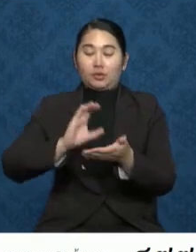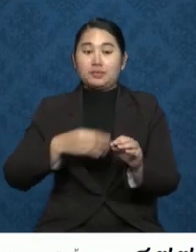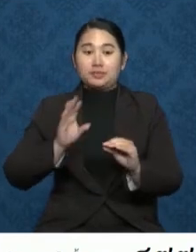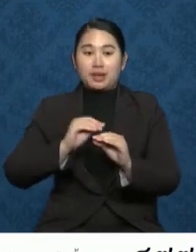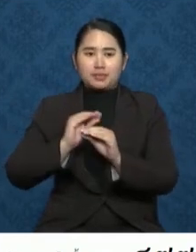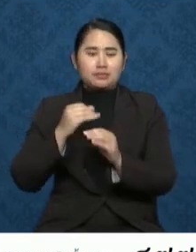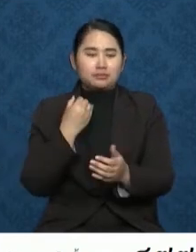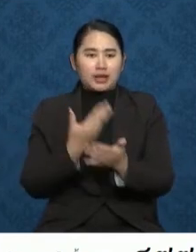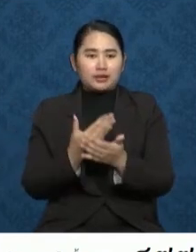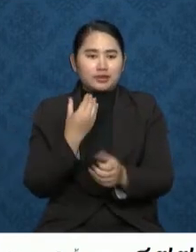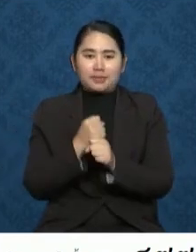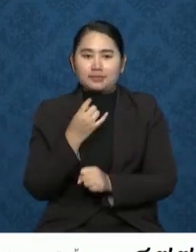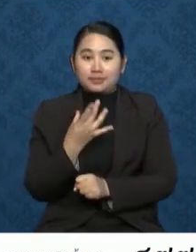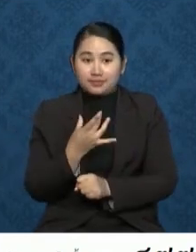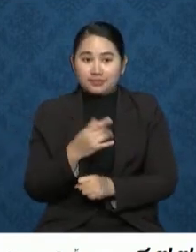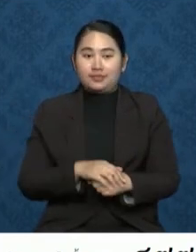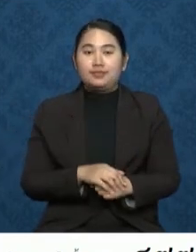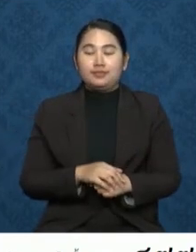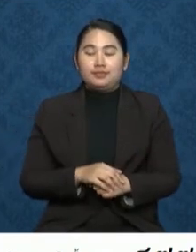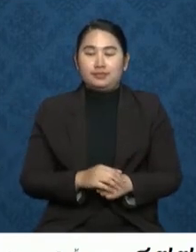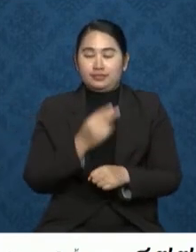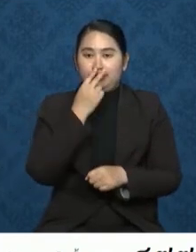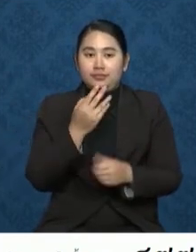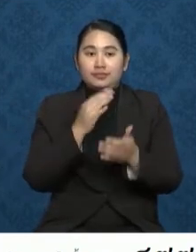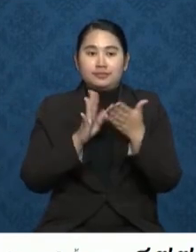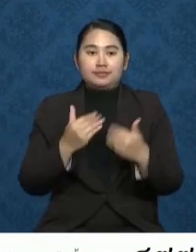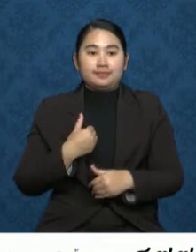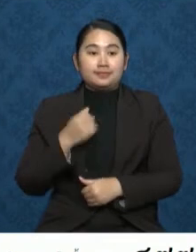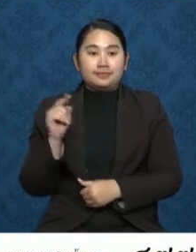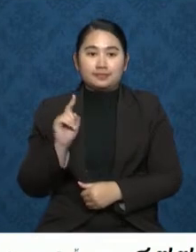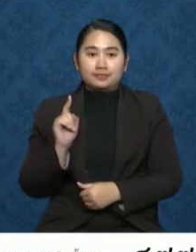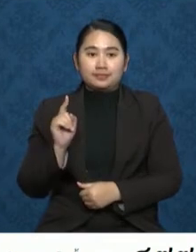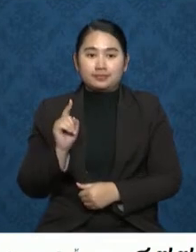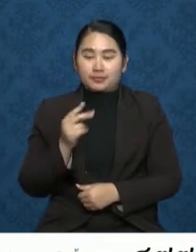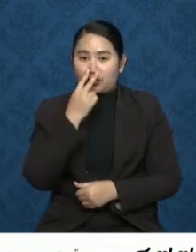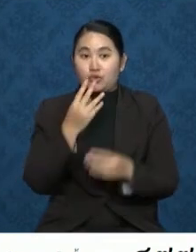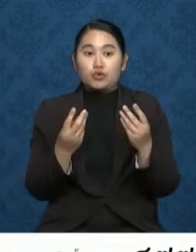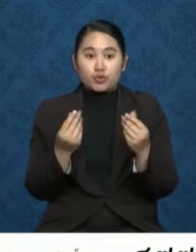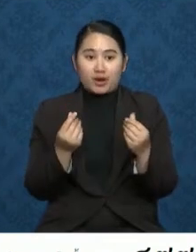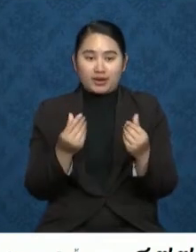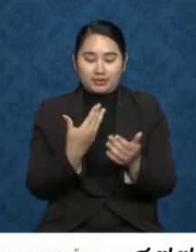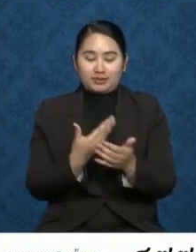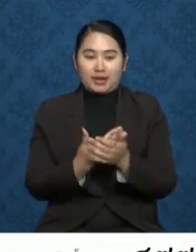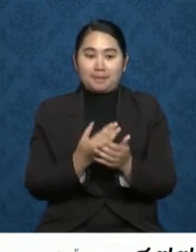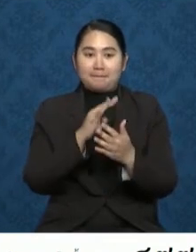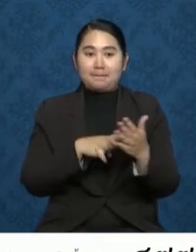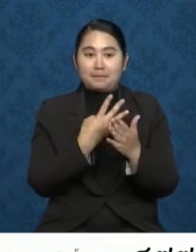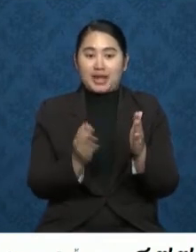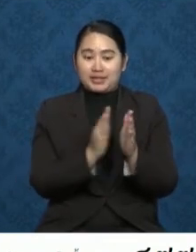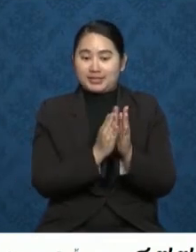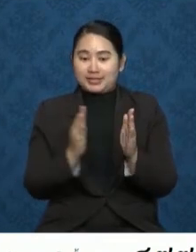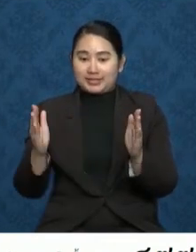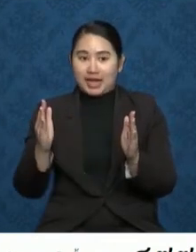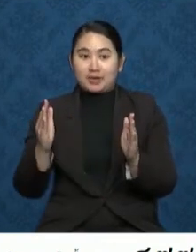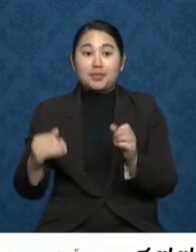จะไปใช้ทำอะไรพอตั้งข้อสังเกตอย่างนี้แล้วครับก็ต้องดูตัวที่ตัวเลขและสัดส่วนงบด้านนี้ในระยะยาวอีก7ปีและ7